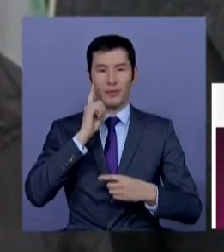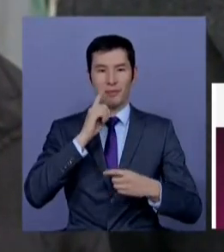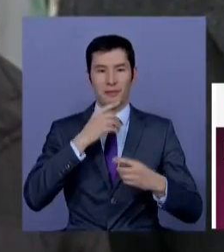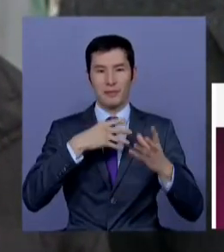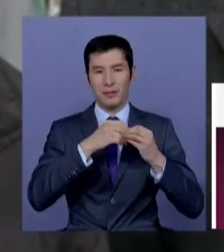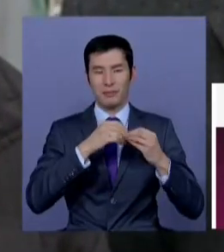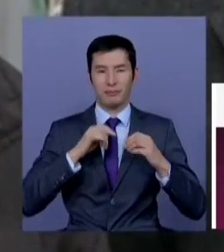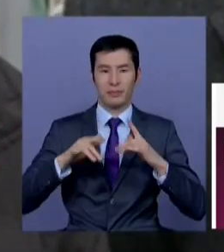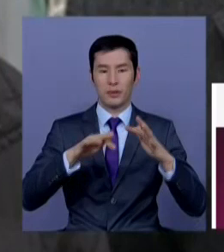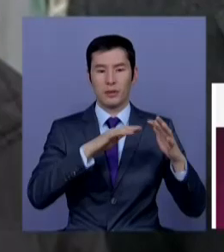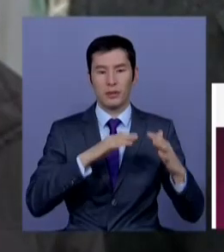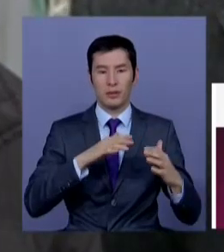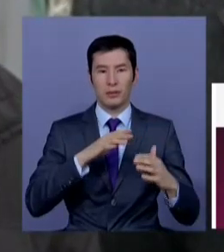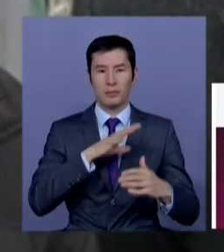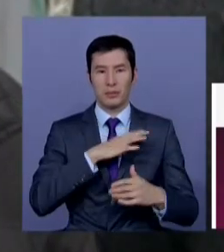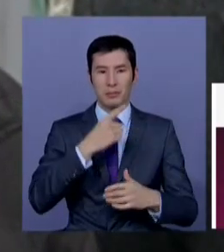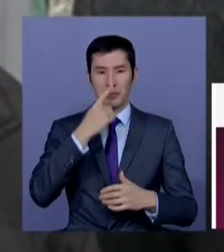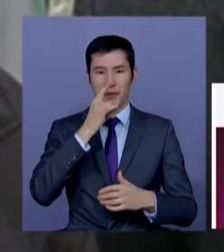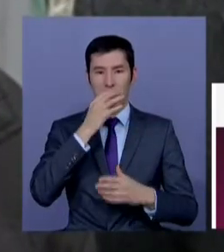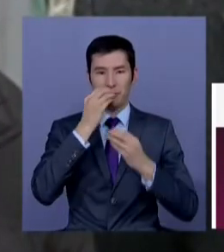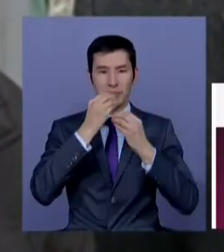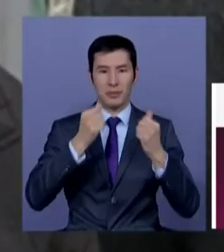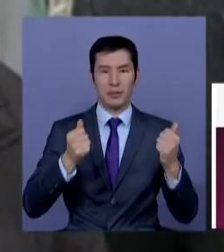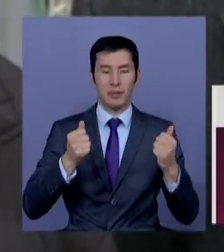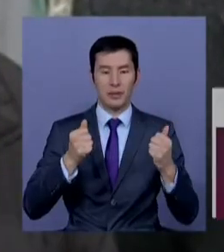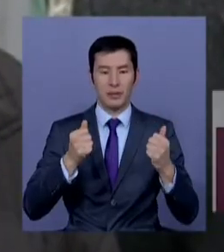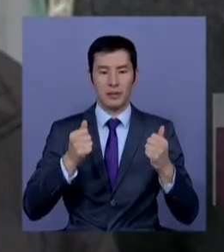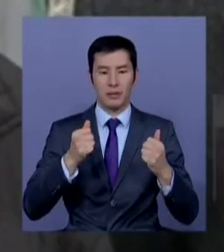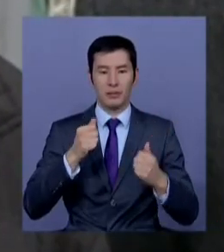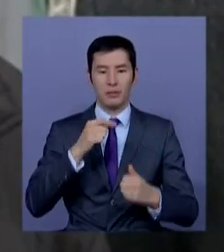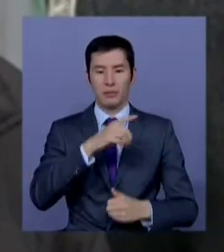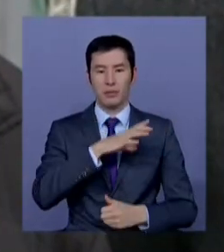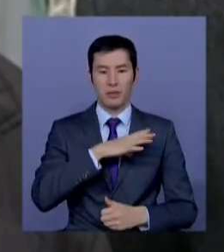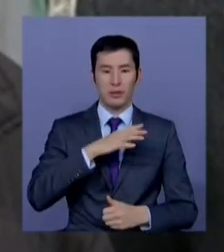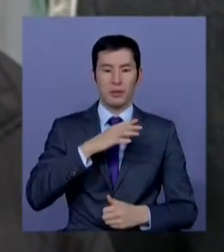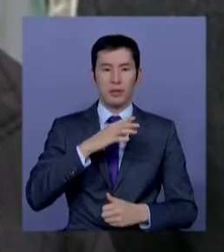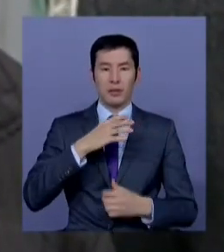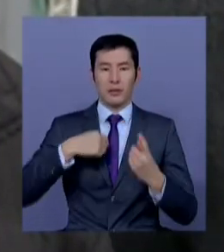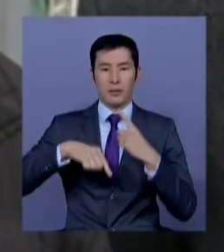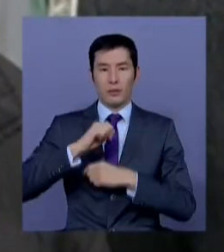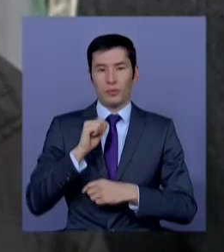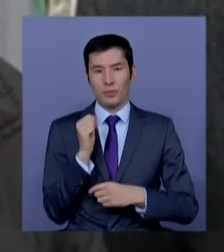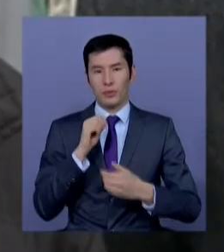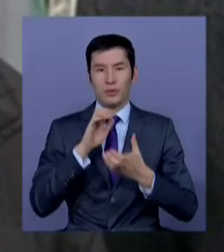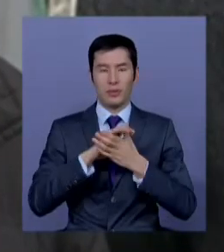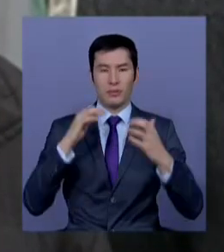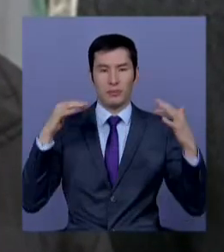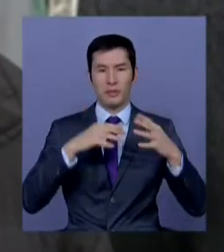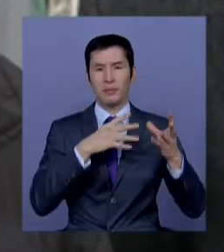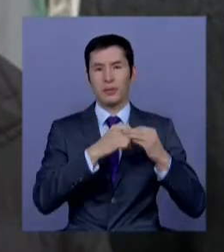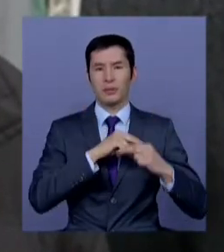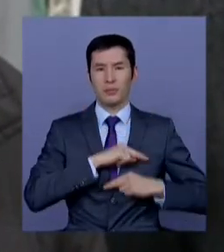өткен, кеше ғана өтіп кеткен Кемелбек Шаматай да осы бәріміз бірге келіп, осы радиода бірге